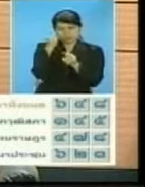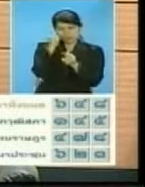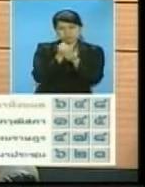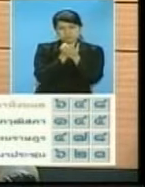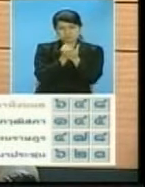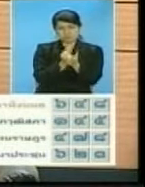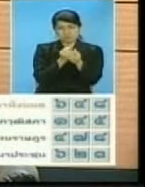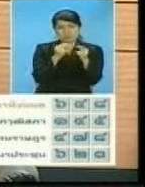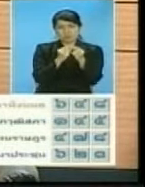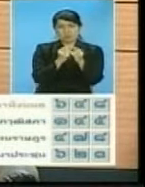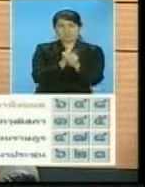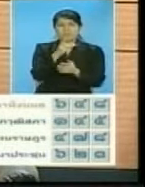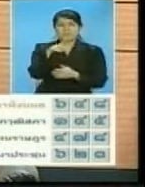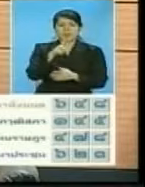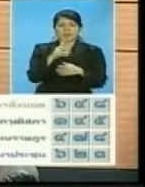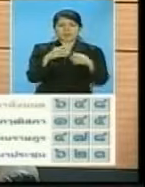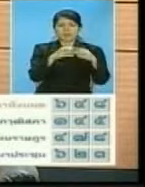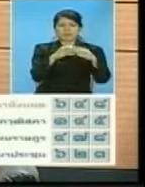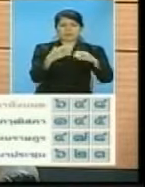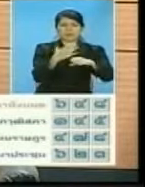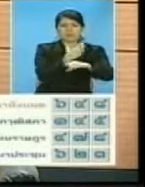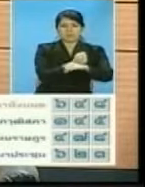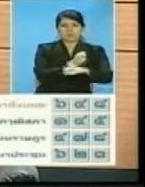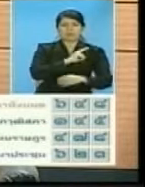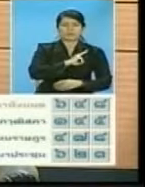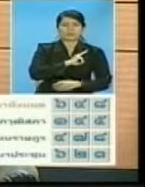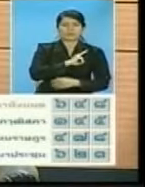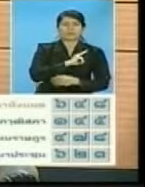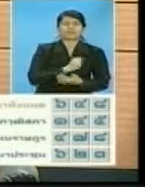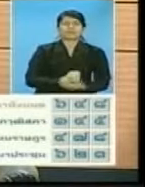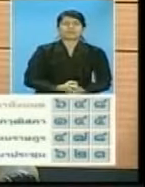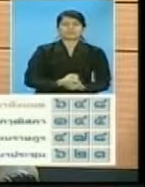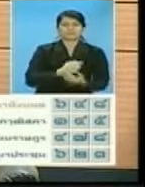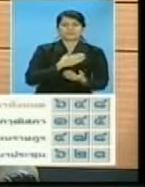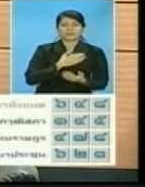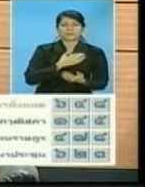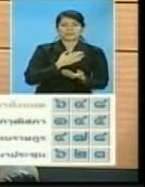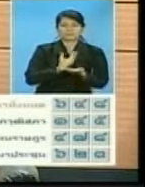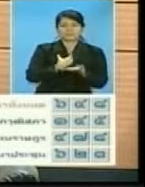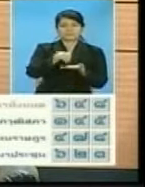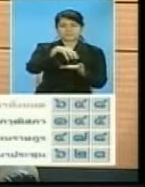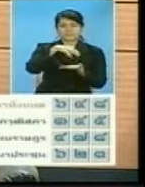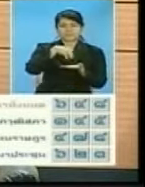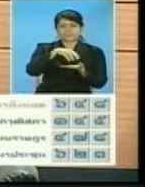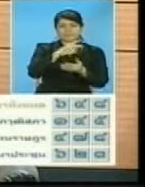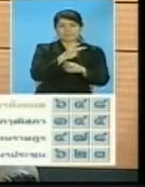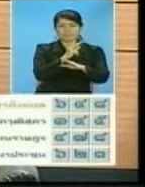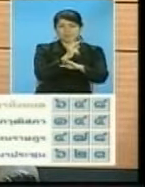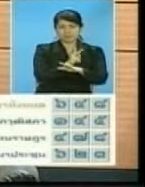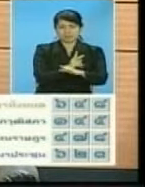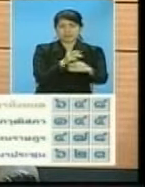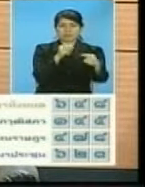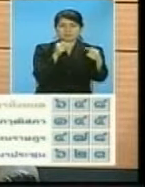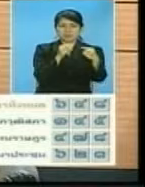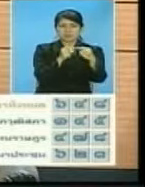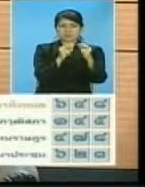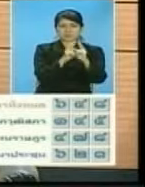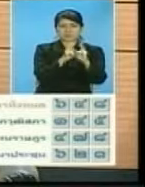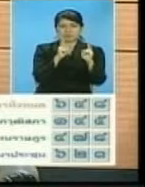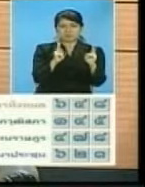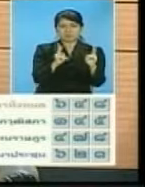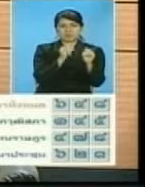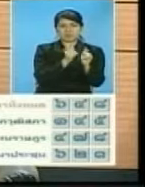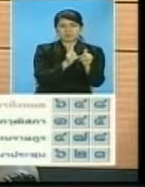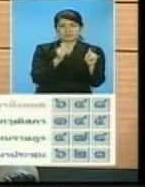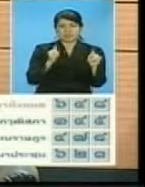ชน์กับพรรคการเมืองของตนด้วยเหตุนี้ครับขอเรียนผ่านท่านประธานไปยังคณะกรรมาธิ